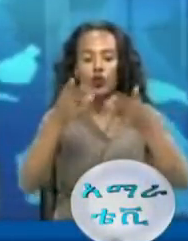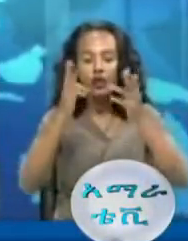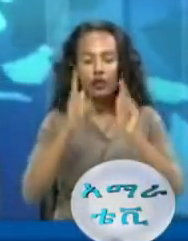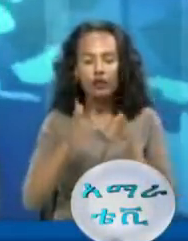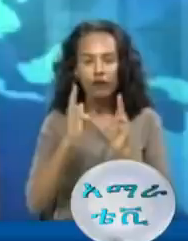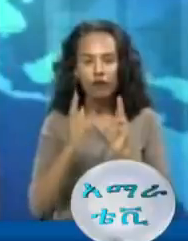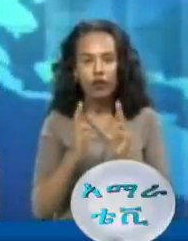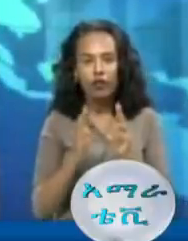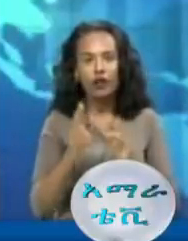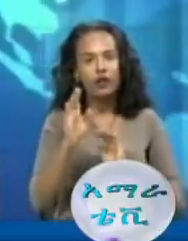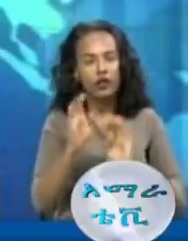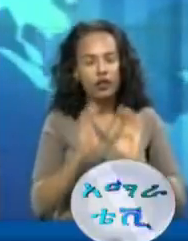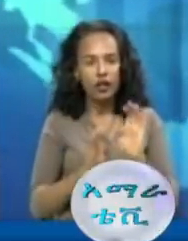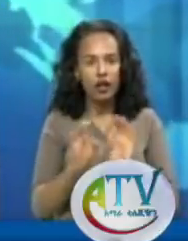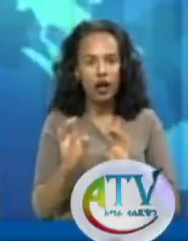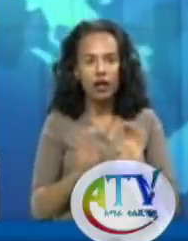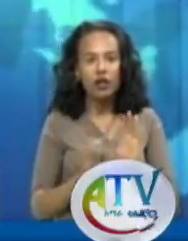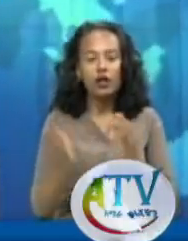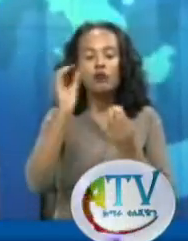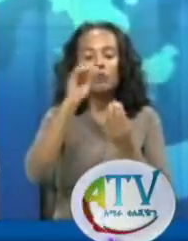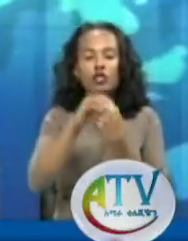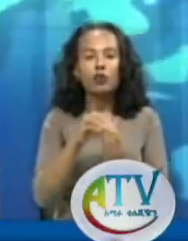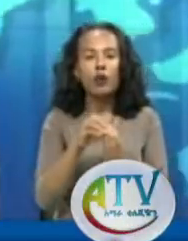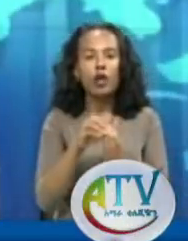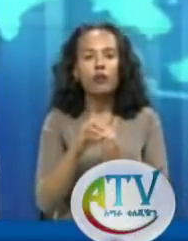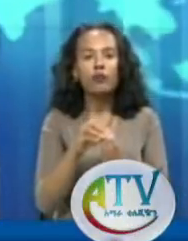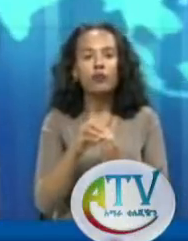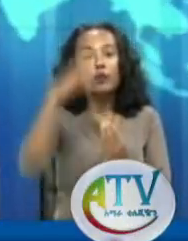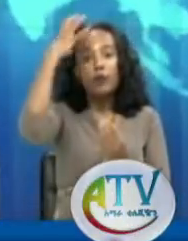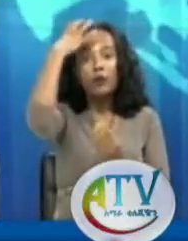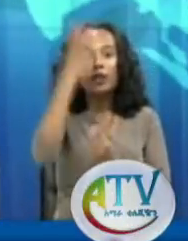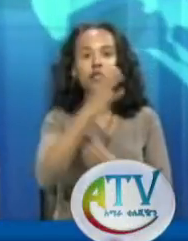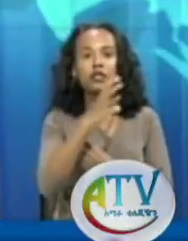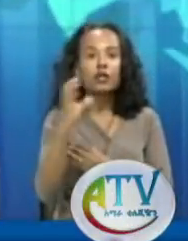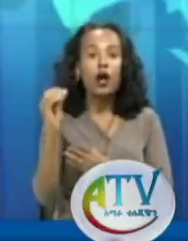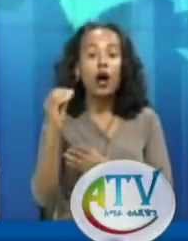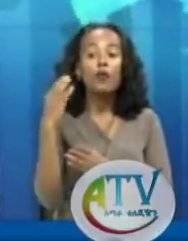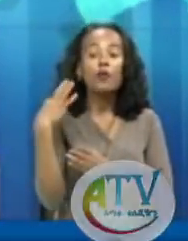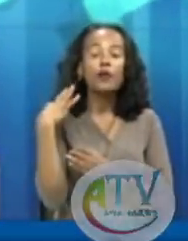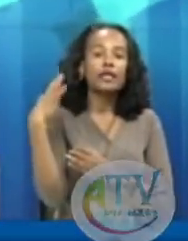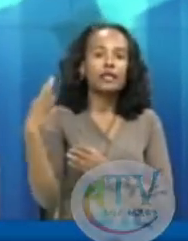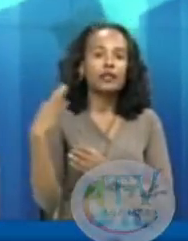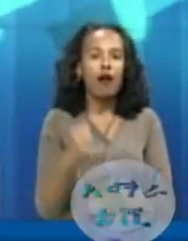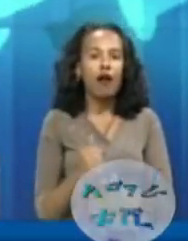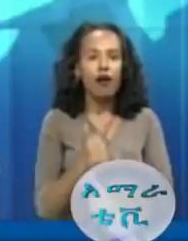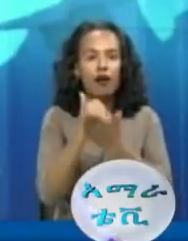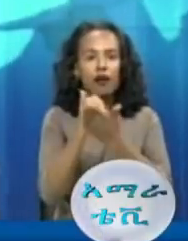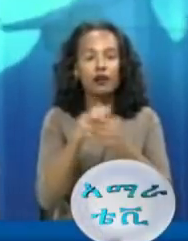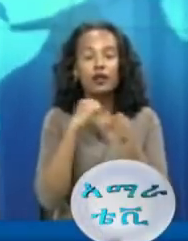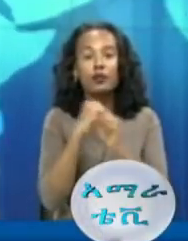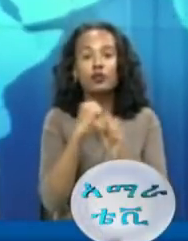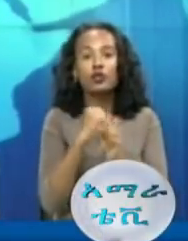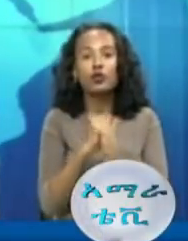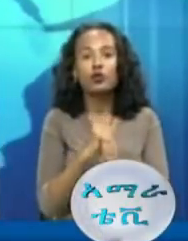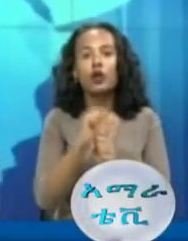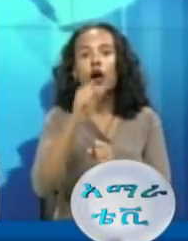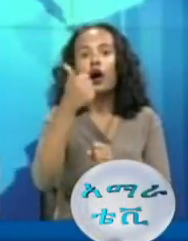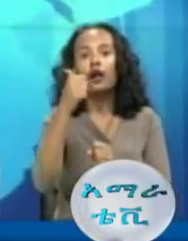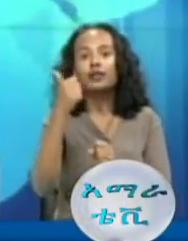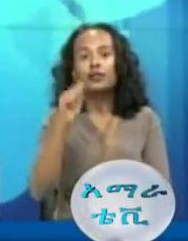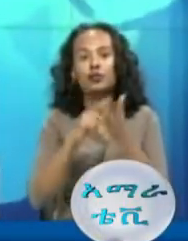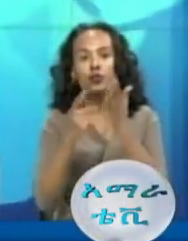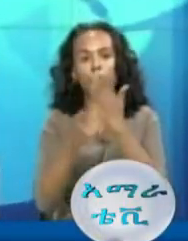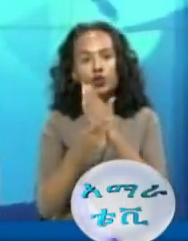እንዲፋጠን ይደረጋል። በተጨማሪም በመንግስትና በግል አጋርነት የሚሰሩት 10